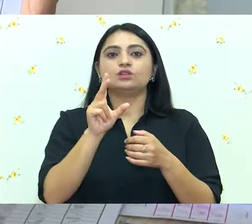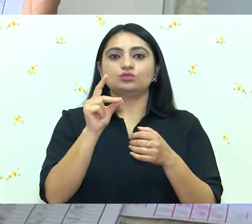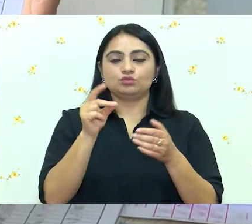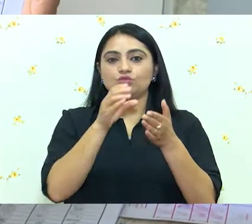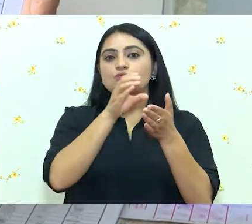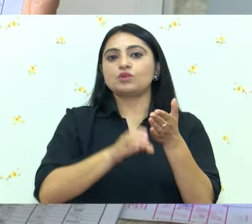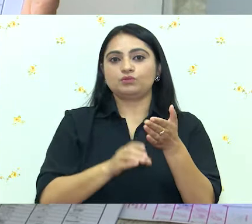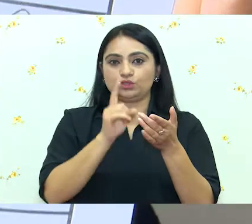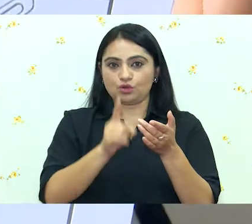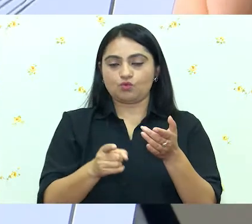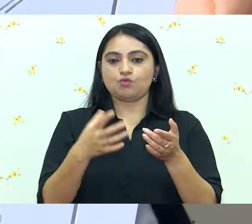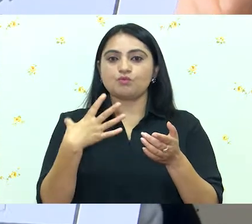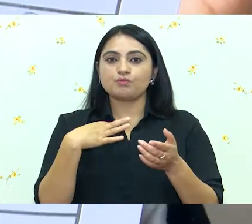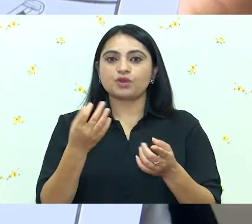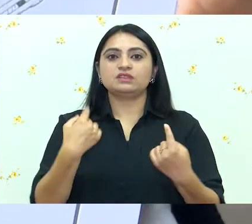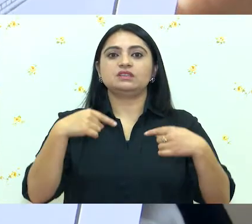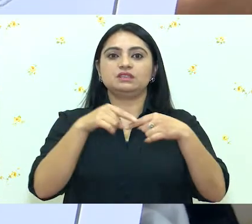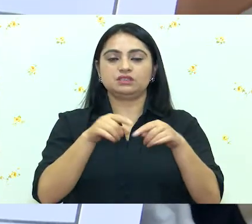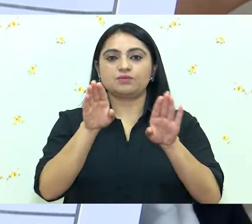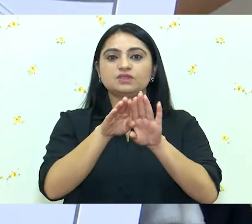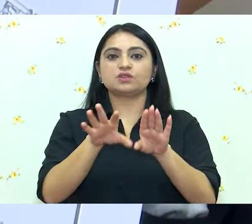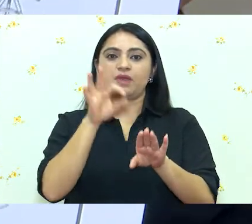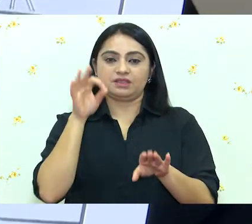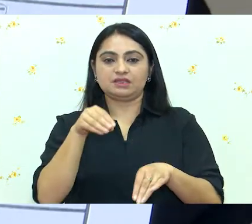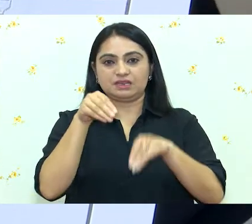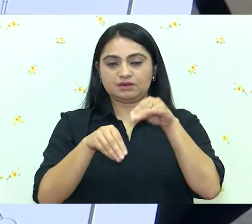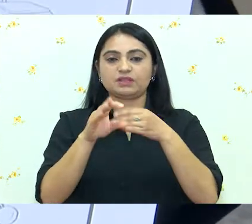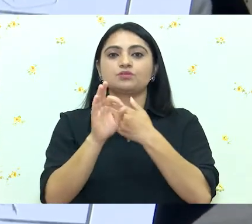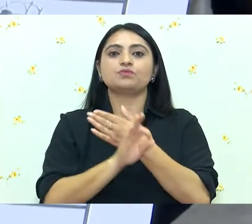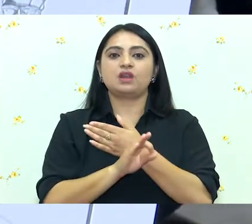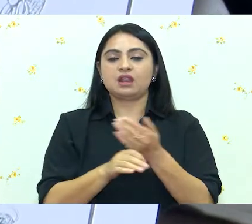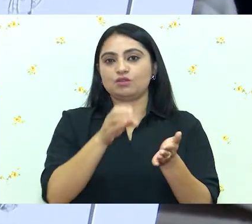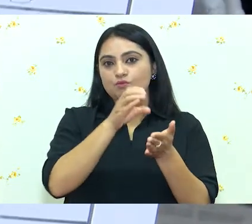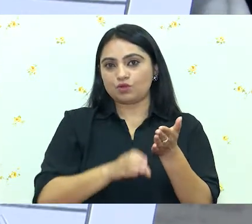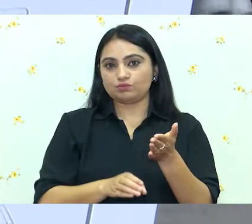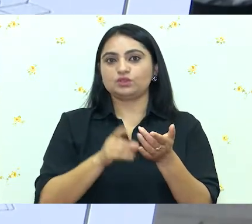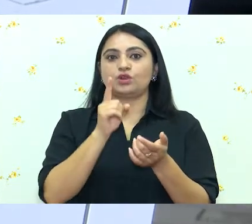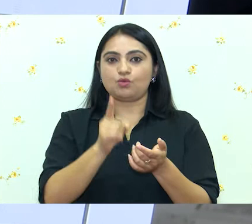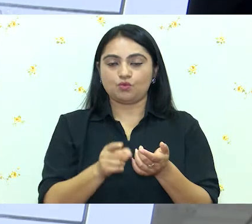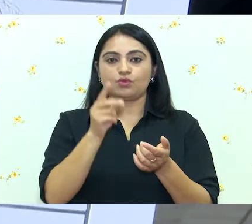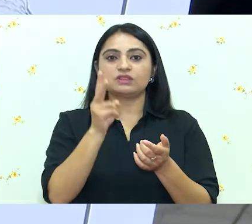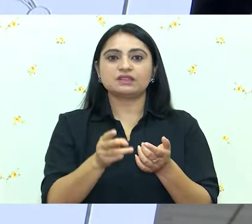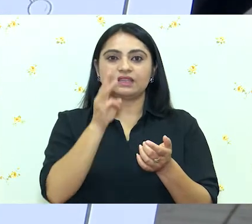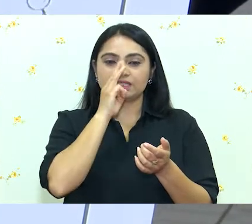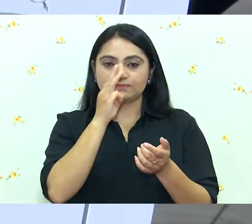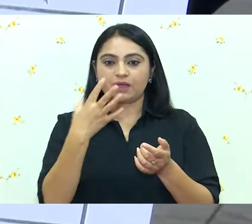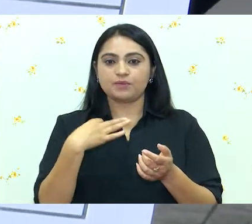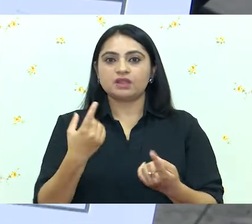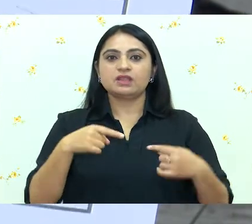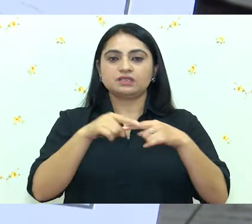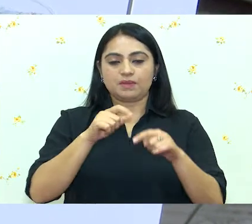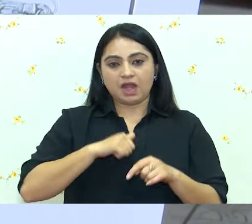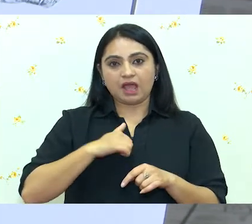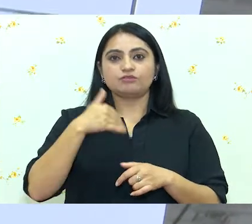मतपत्र प्रतिनिधि सभाकै समानुपाती निर्वाचन प्रणालीतर्फको मतपत्र हो। यो मतपत्रमा प्रतिनिधि सभामा